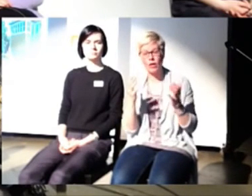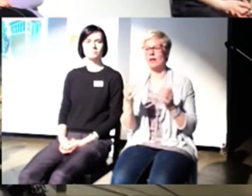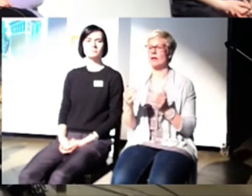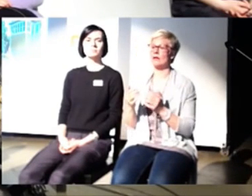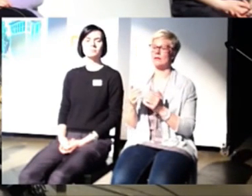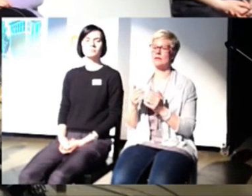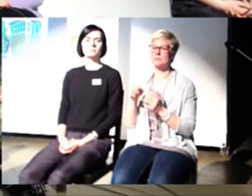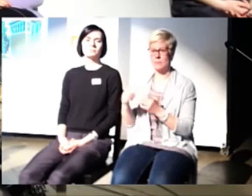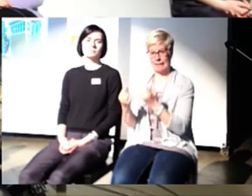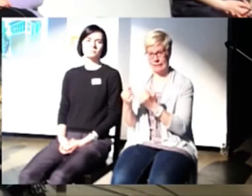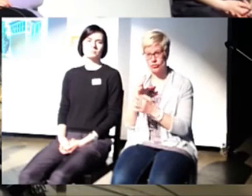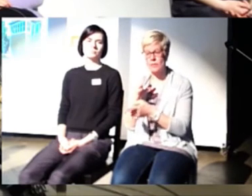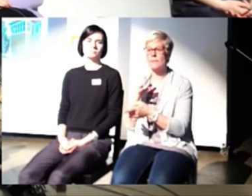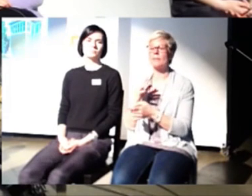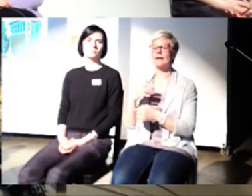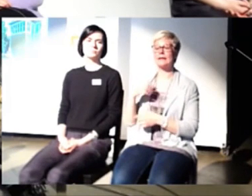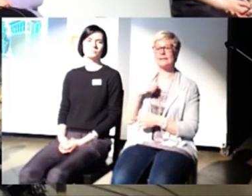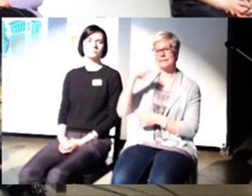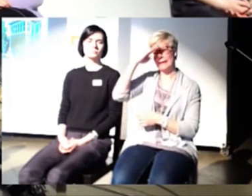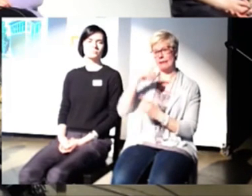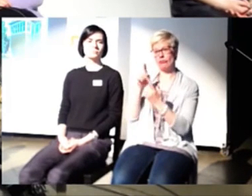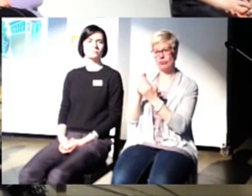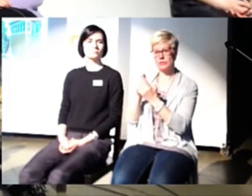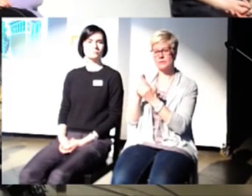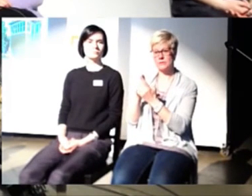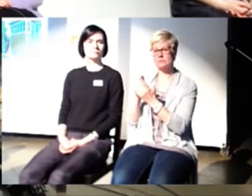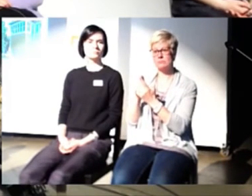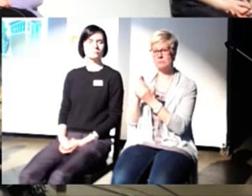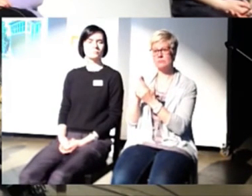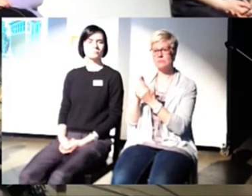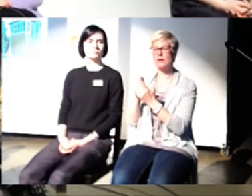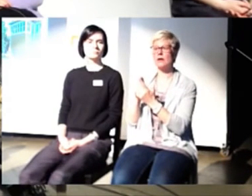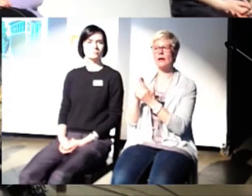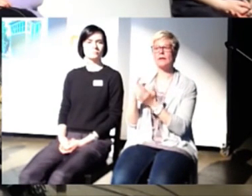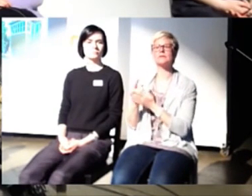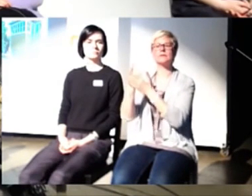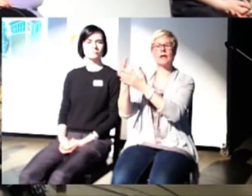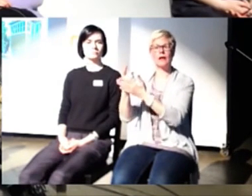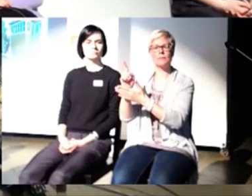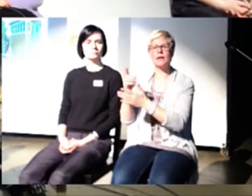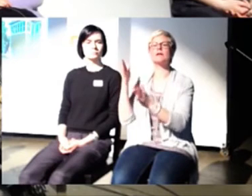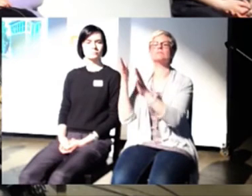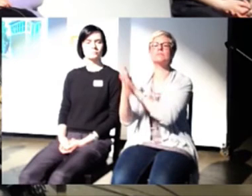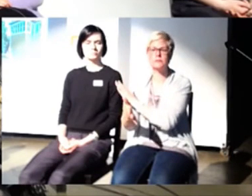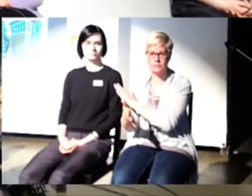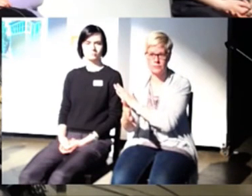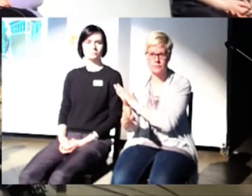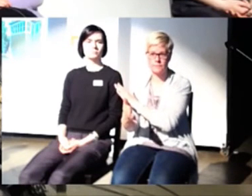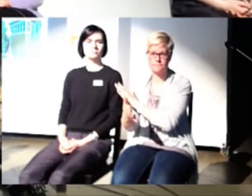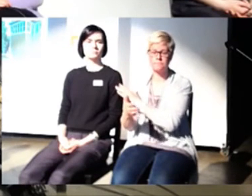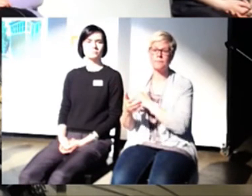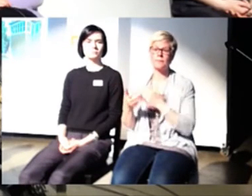minä henkilökohtaisesti pidän tämä saavutettavuus tosi tärkeänä. Ja